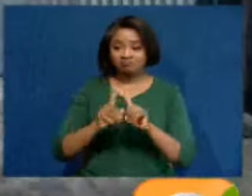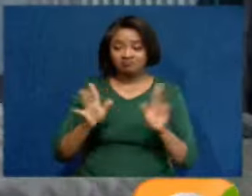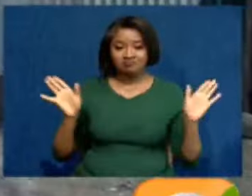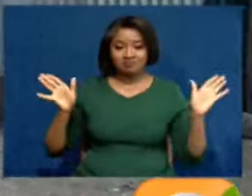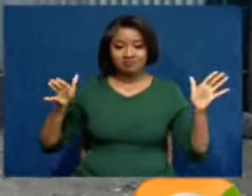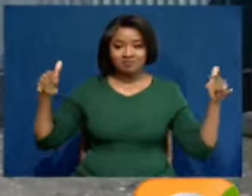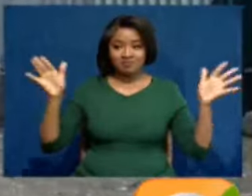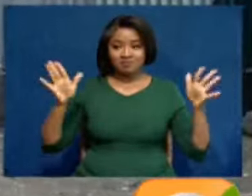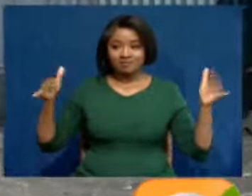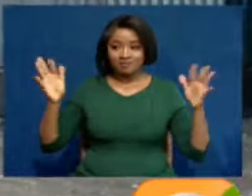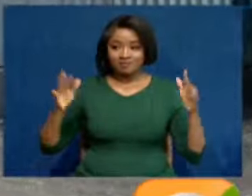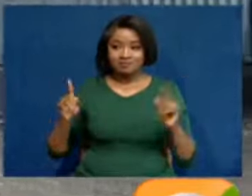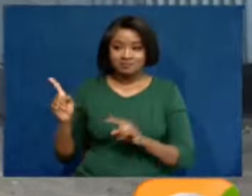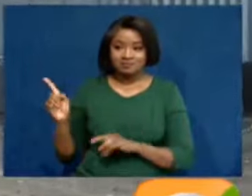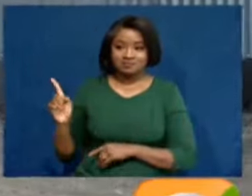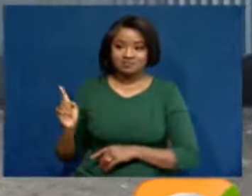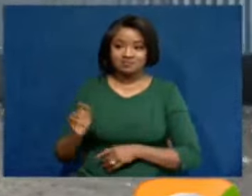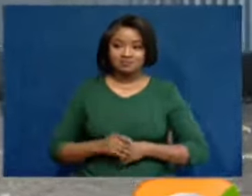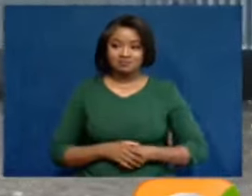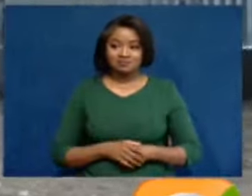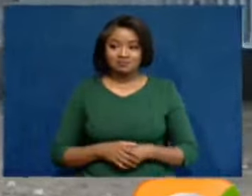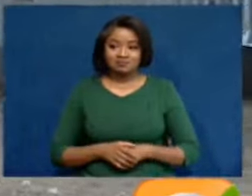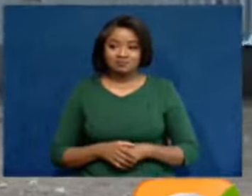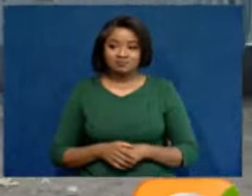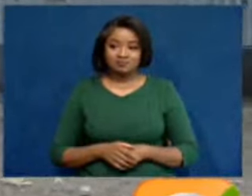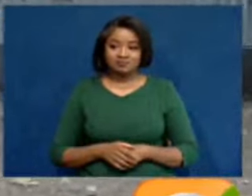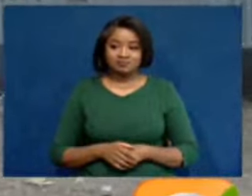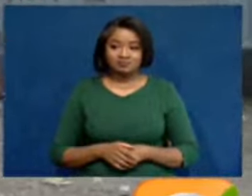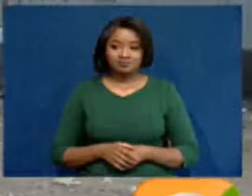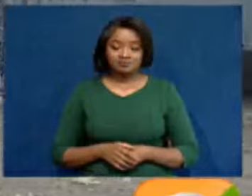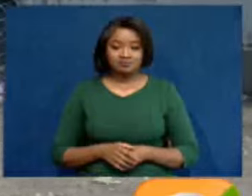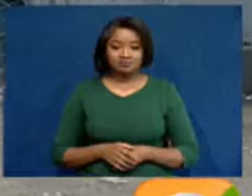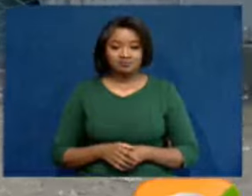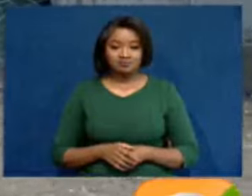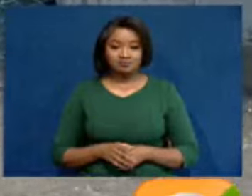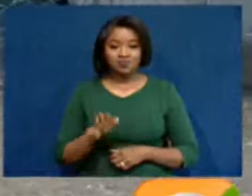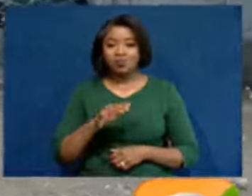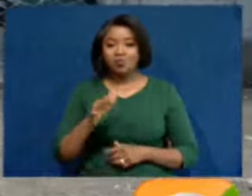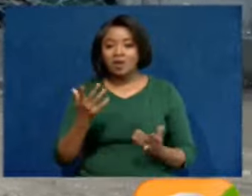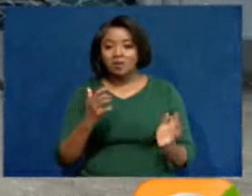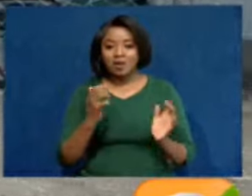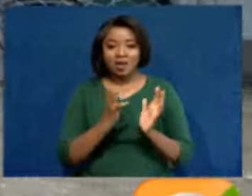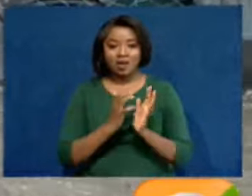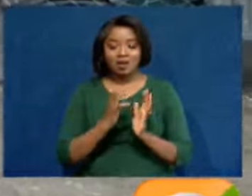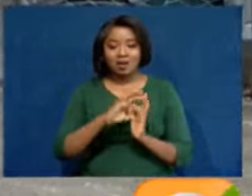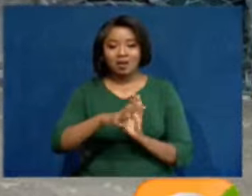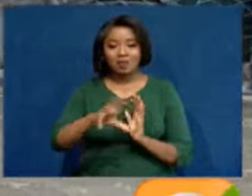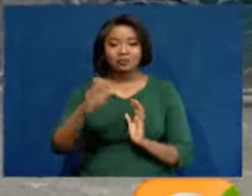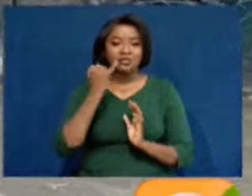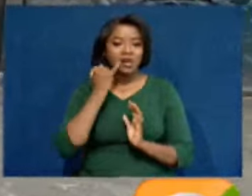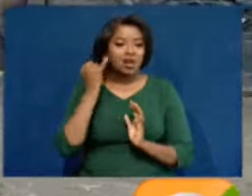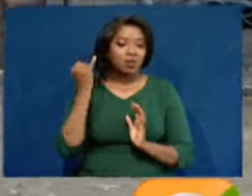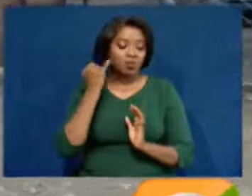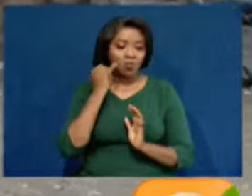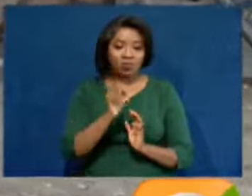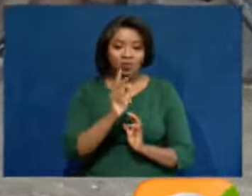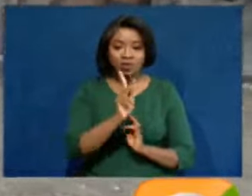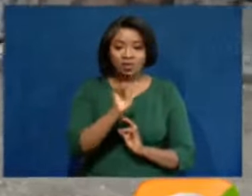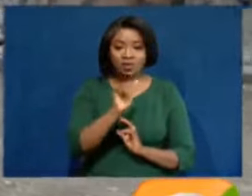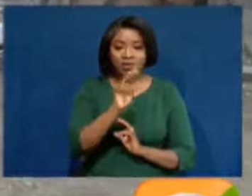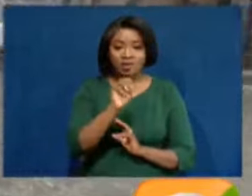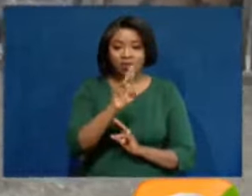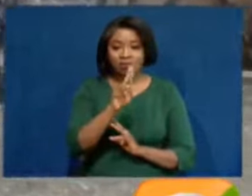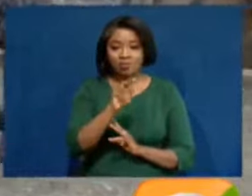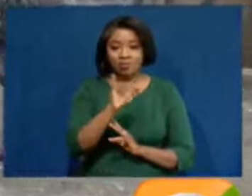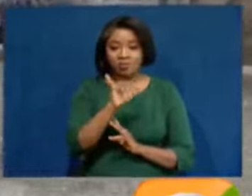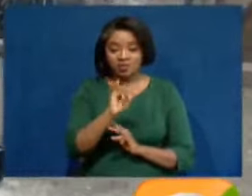tunapokaribia shamba la Shamir Odhiambo lililoko eneo la Kiamunyi, kaunti ya Nakuru. Tunapoingia kwenye boma